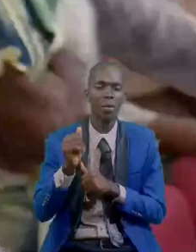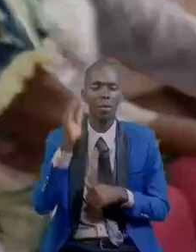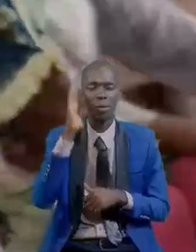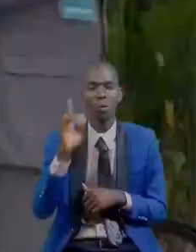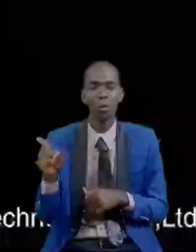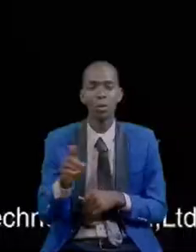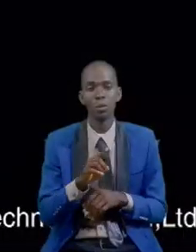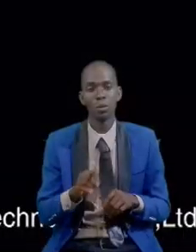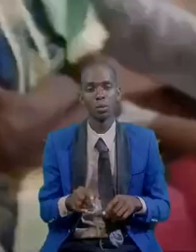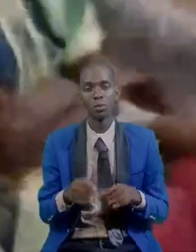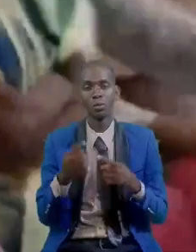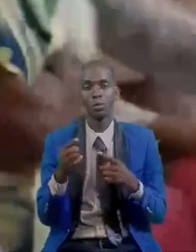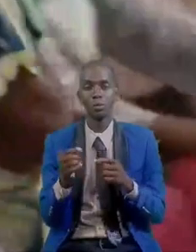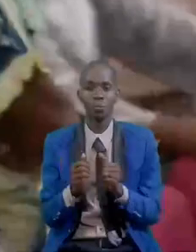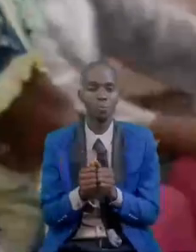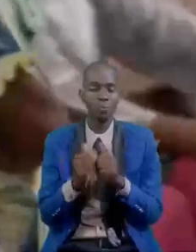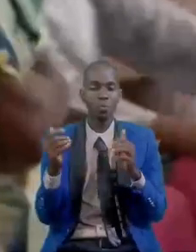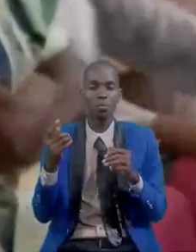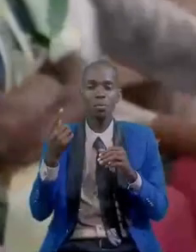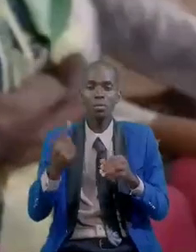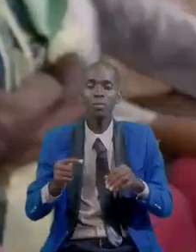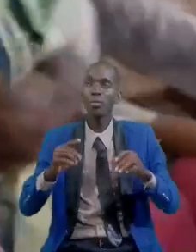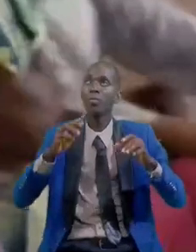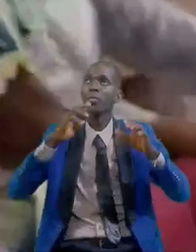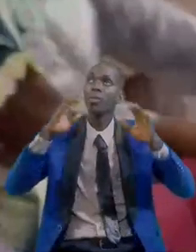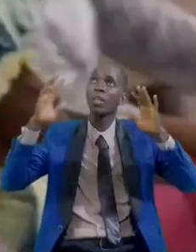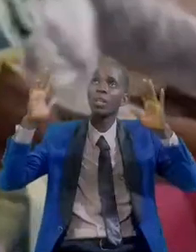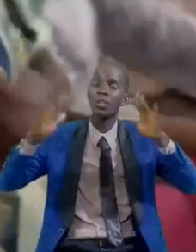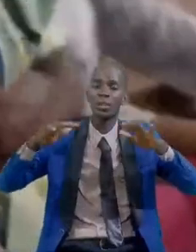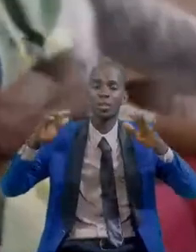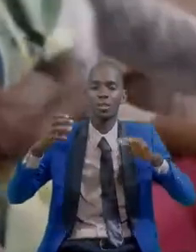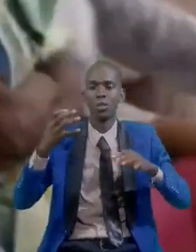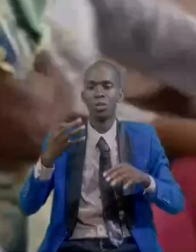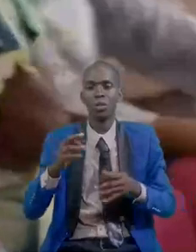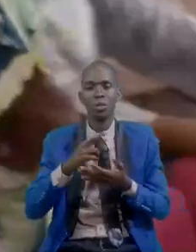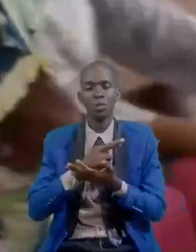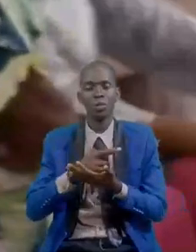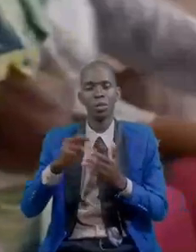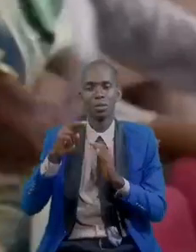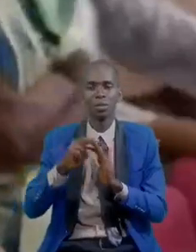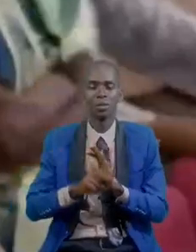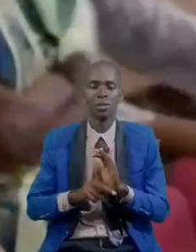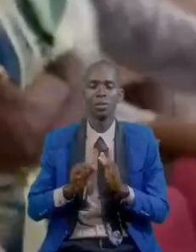Quel distance peux-tu parcourir sans la pluie de justice?